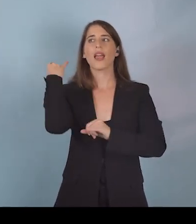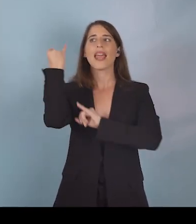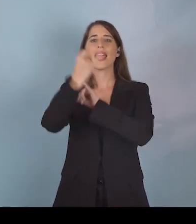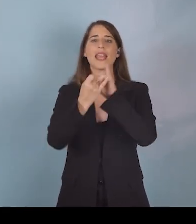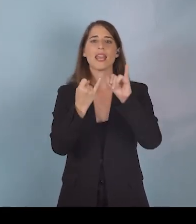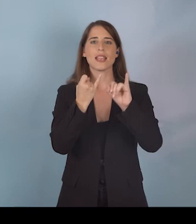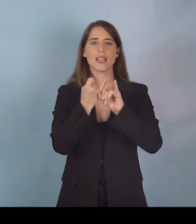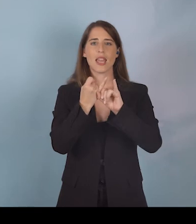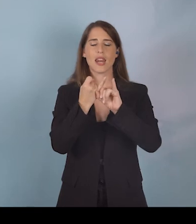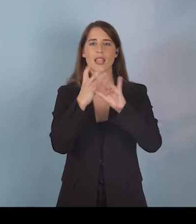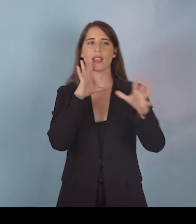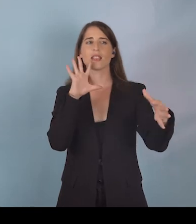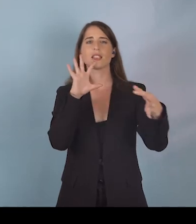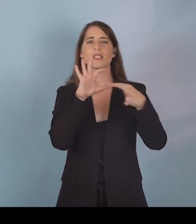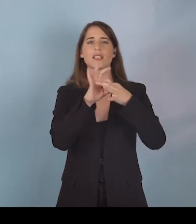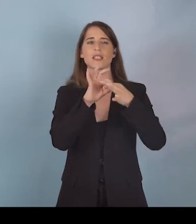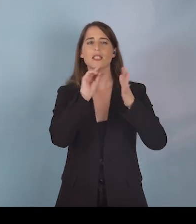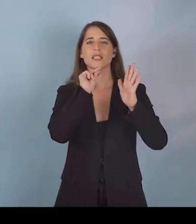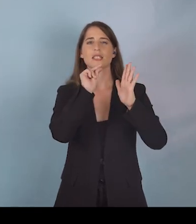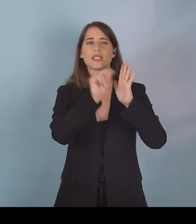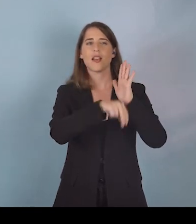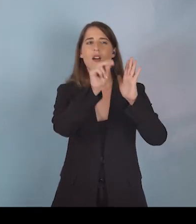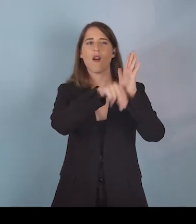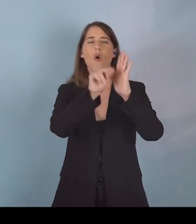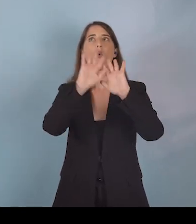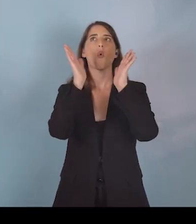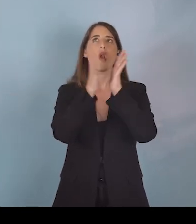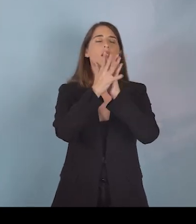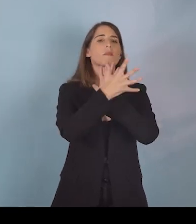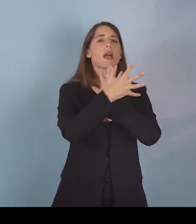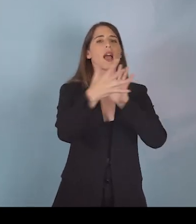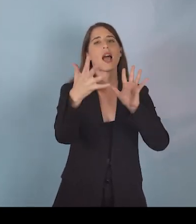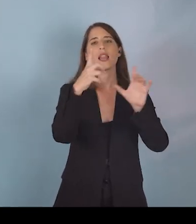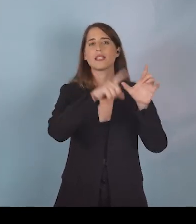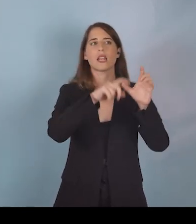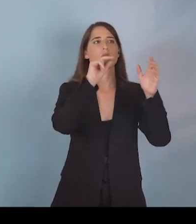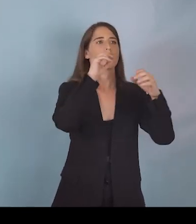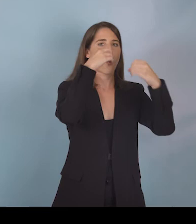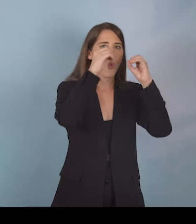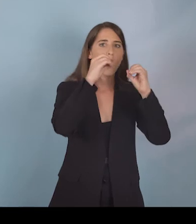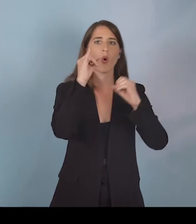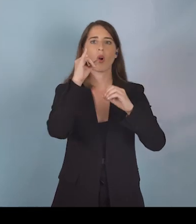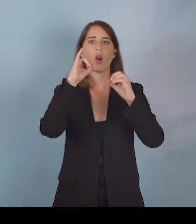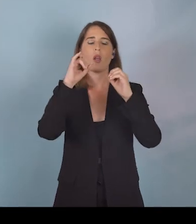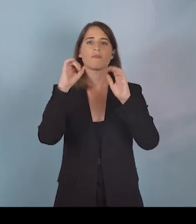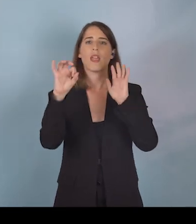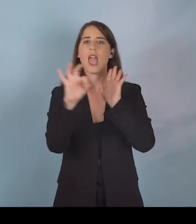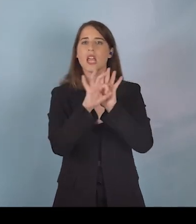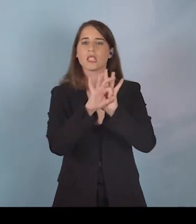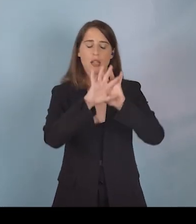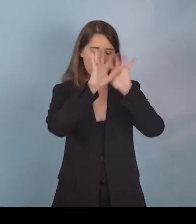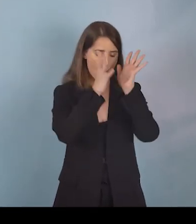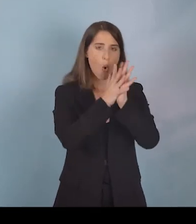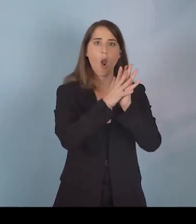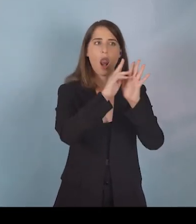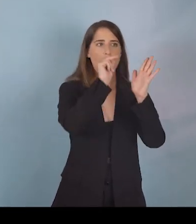την ρητορική μίσους, ότι η Ευρωπαϊκή Επιτροπή διαδικτυακά συνήψε μία σύμβαση το 2016, συμφωνία,